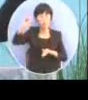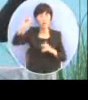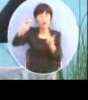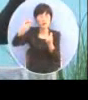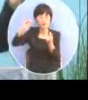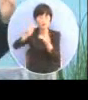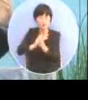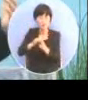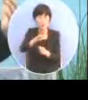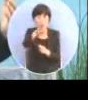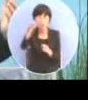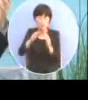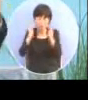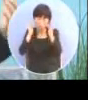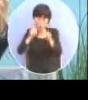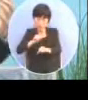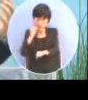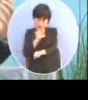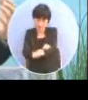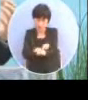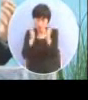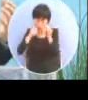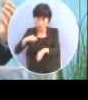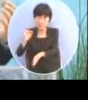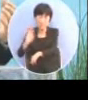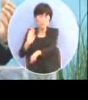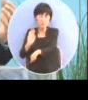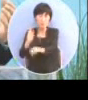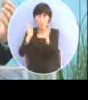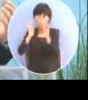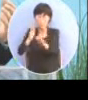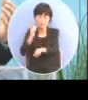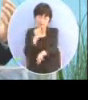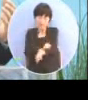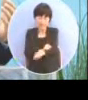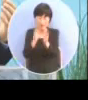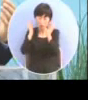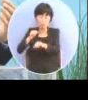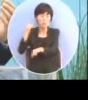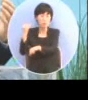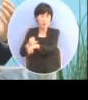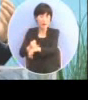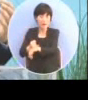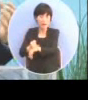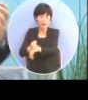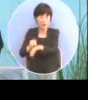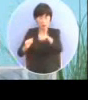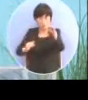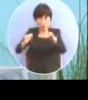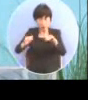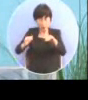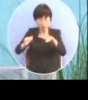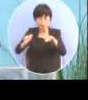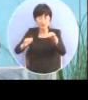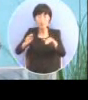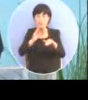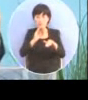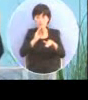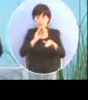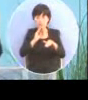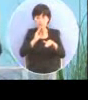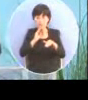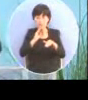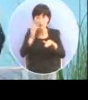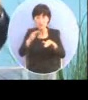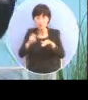공부 잘하는 사람 못하는 사실상 종이 한 장 차이. 아, những người học giỏi, những người học không giỏi khác nhau chỉ có một tờ giấy mà thôi. 조금만 딱 잡고 정신